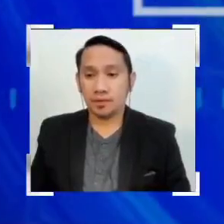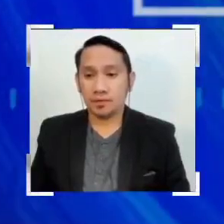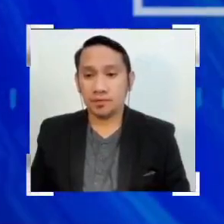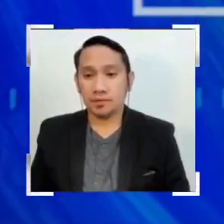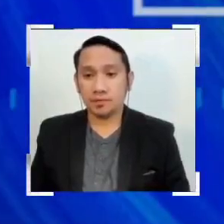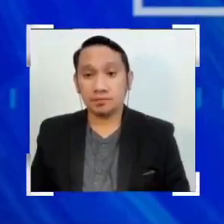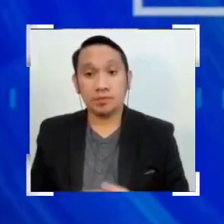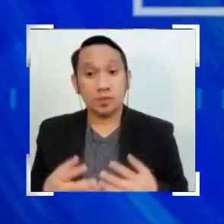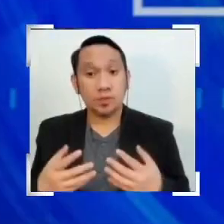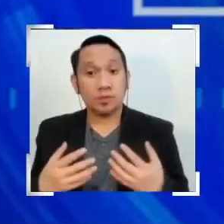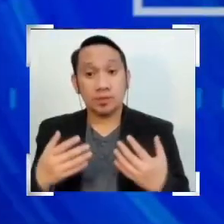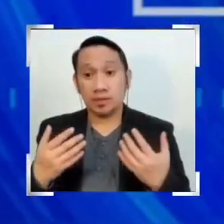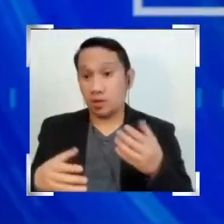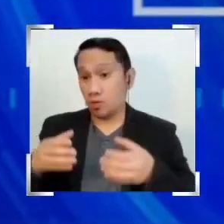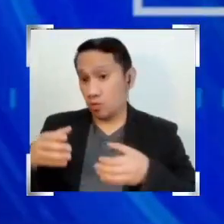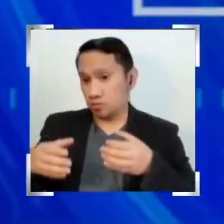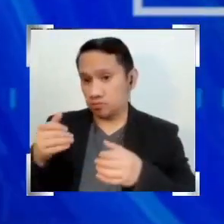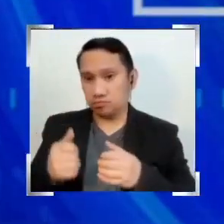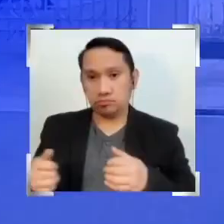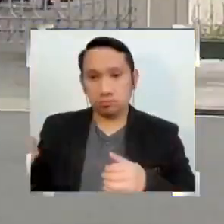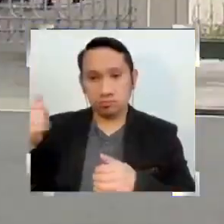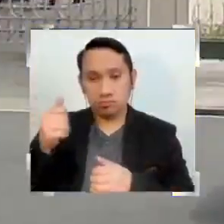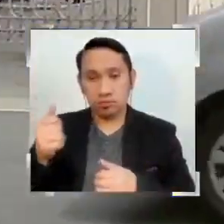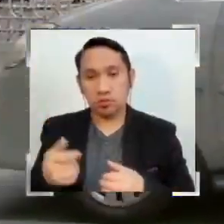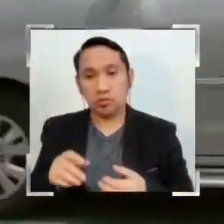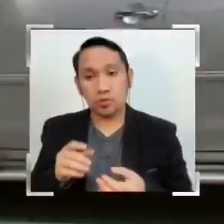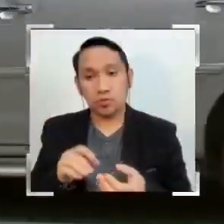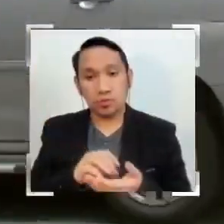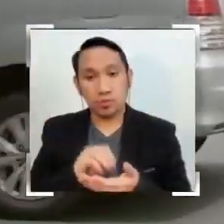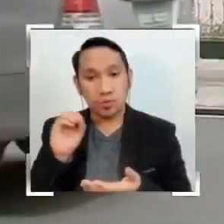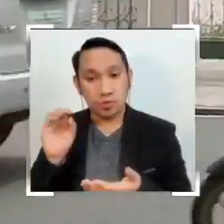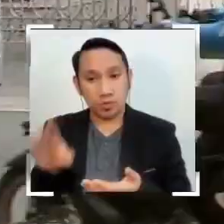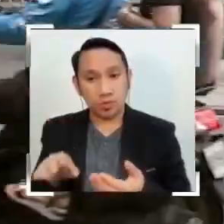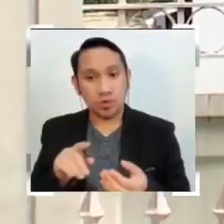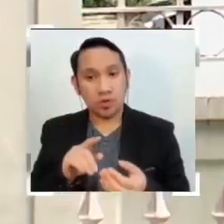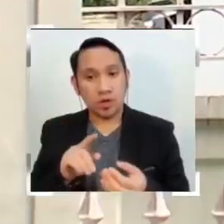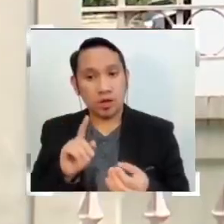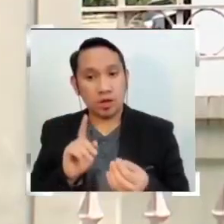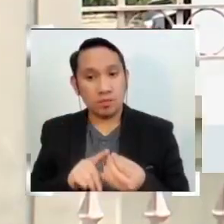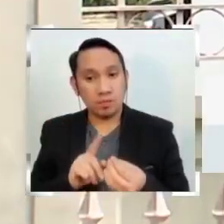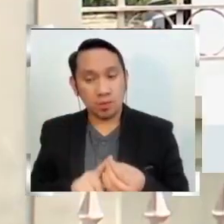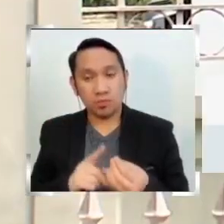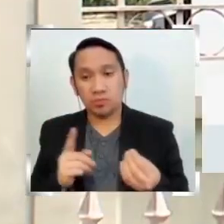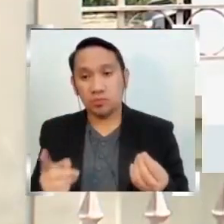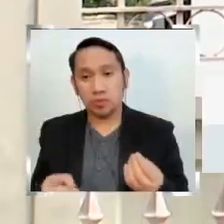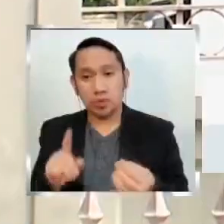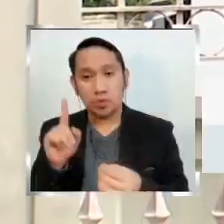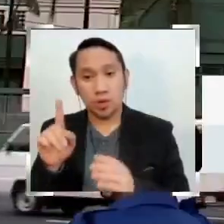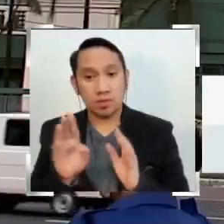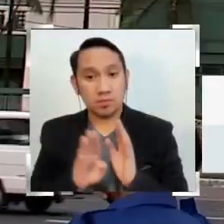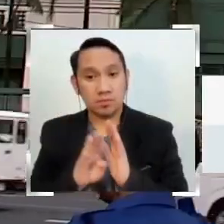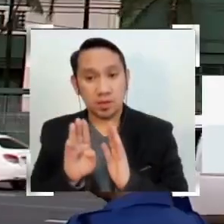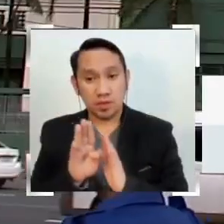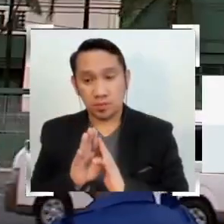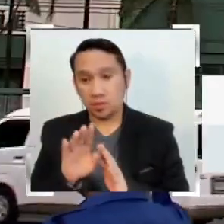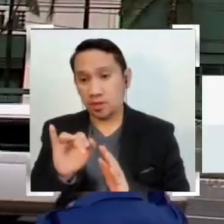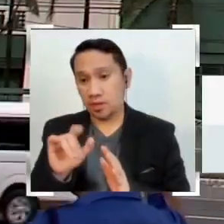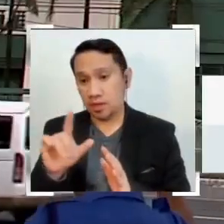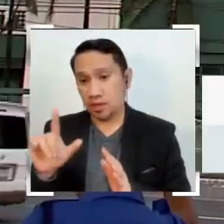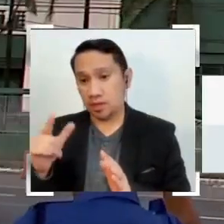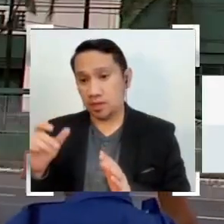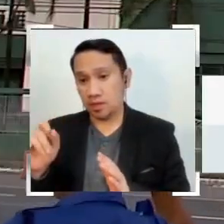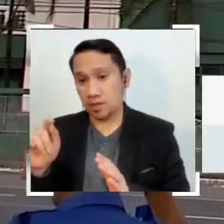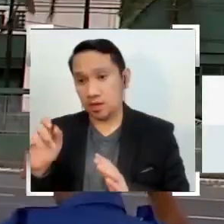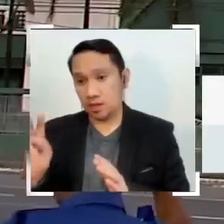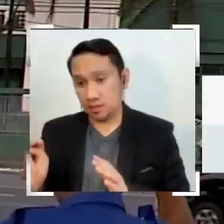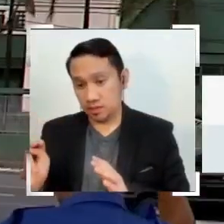Pinagtibay ng Korte Suprema ang pagbasura ng Sandiganbayan sa forfeiture o pagbawi sa mahigit 1 bilyong pisong ill-gotten wealth na mga Marcos